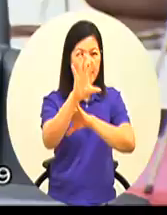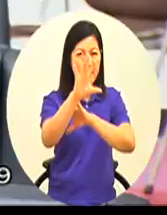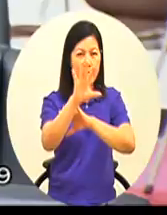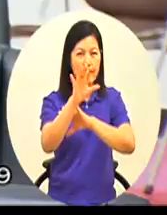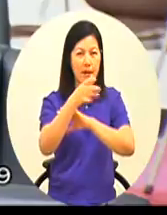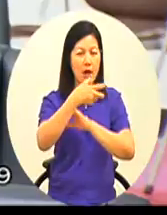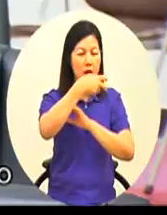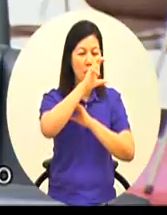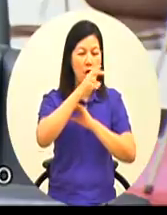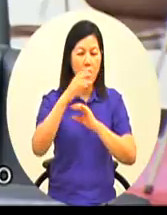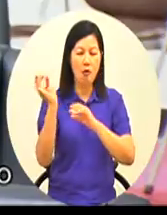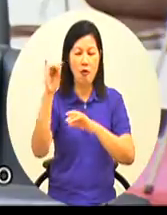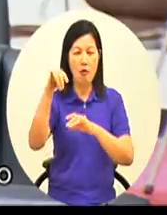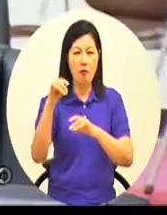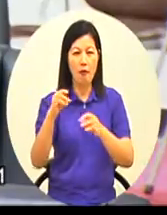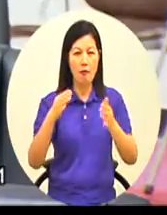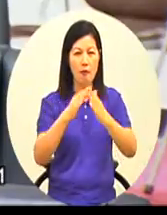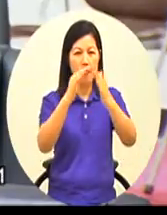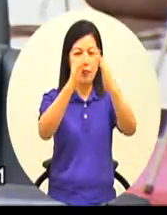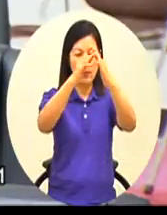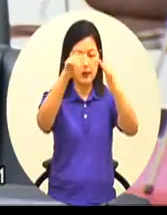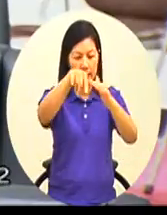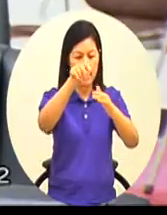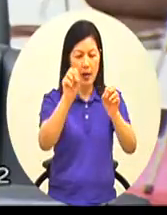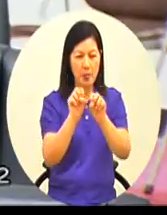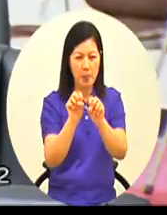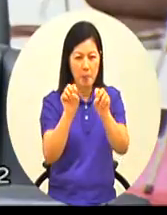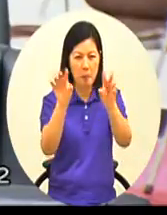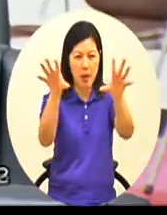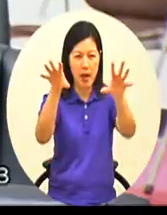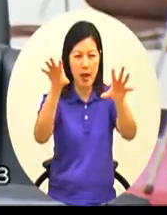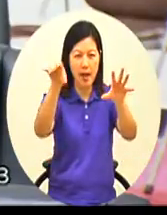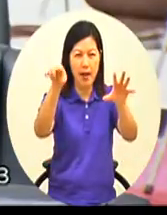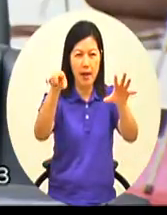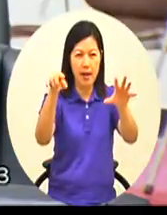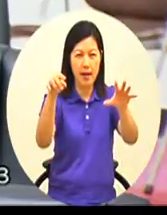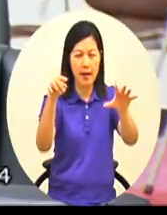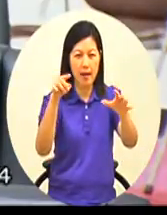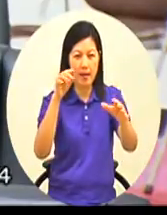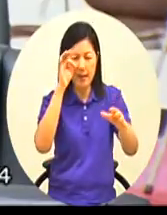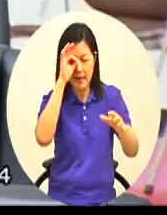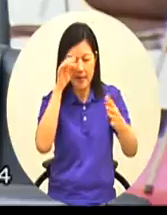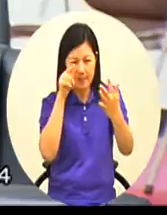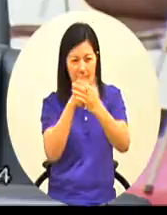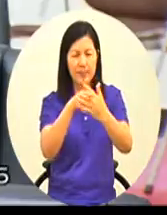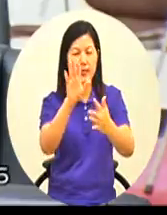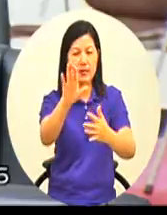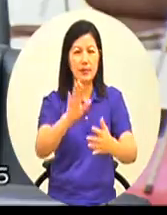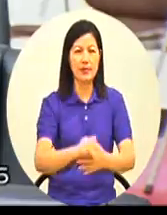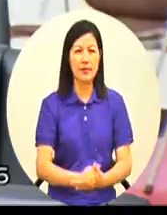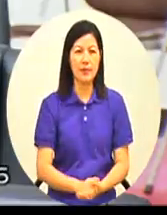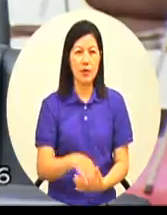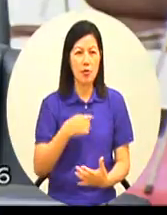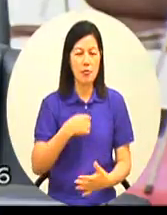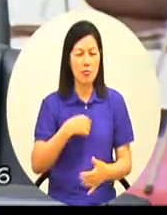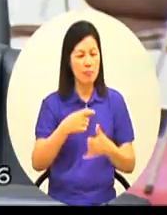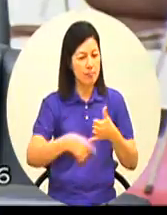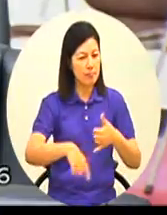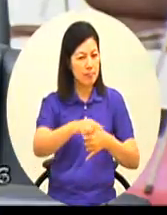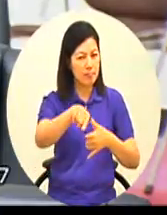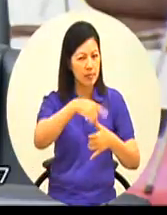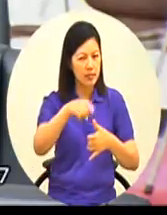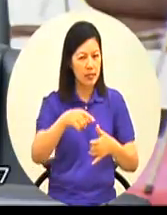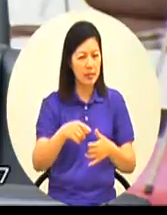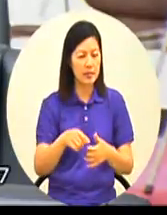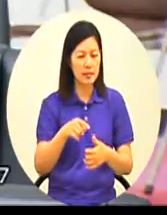让它可以很亮的把这个龙虎塔的这个亮度把它凸显出来。那本席一直以来也是在建议我们市府团队